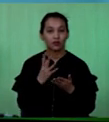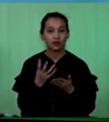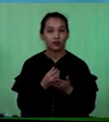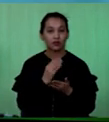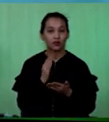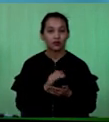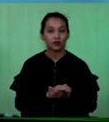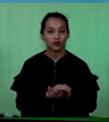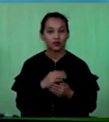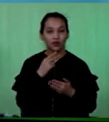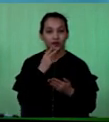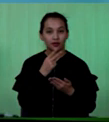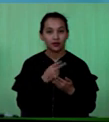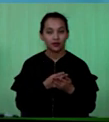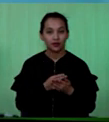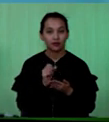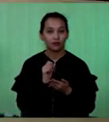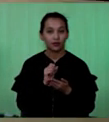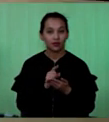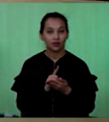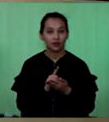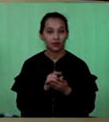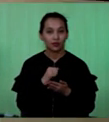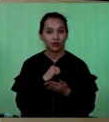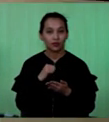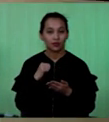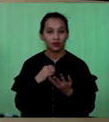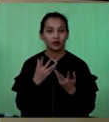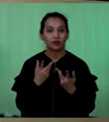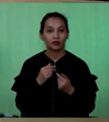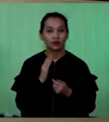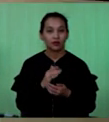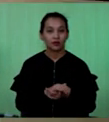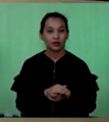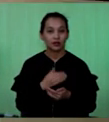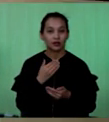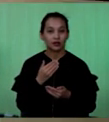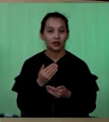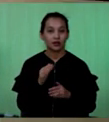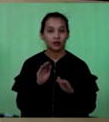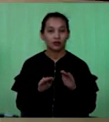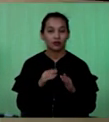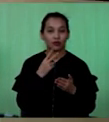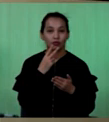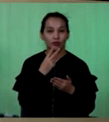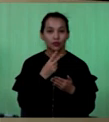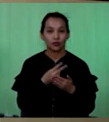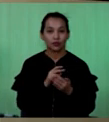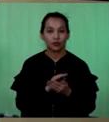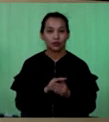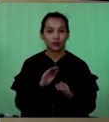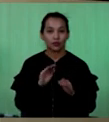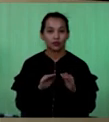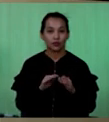aniqlaysiz. Qarang, masalani mustaqil yechasiz. Bu yerda sizga tarozi ko'rsatilgan.